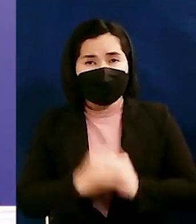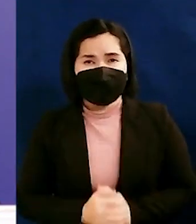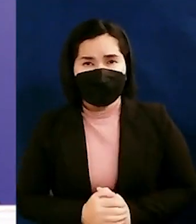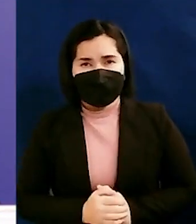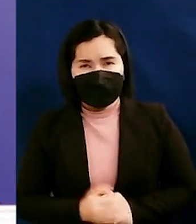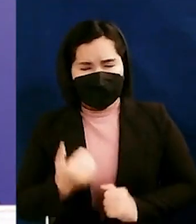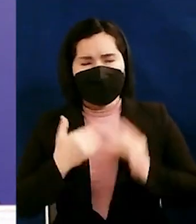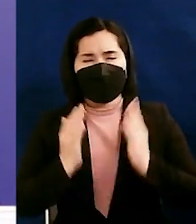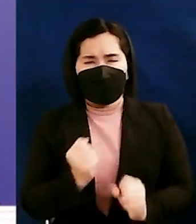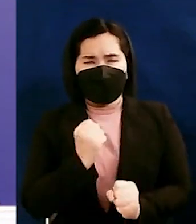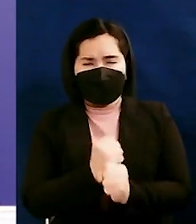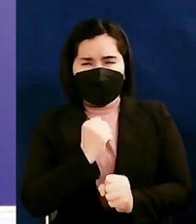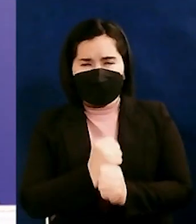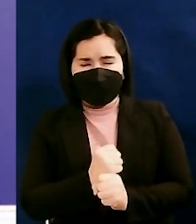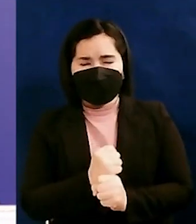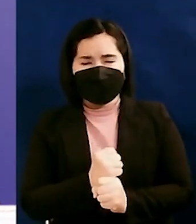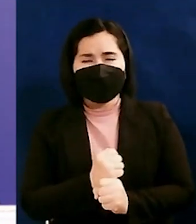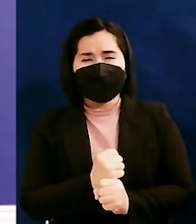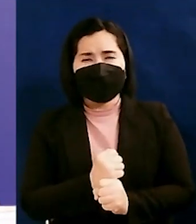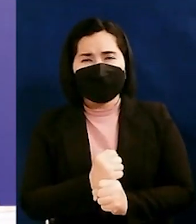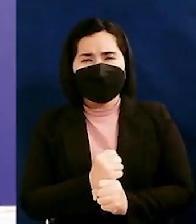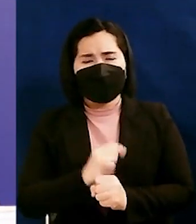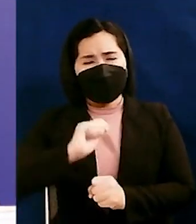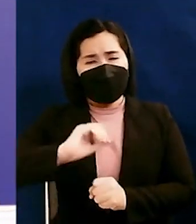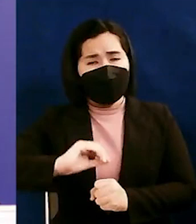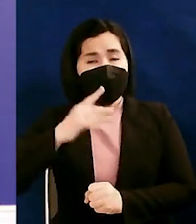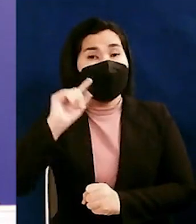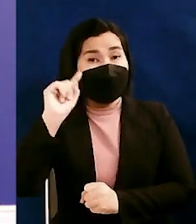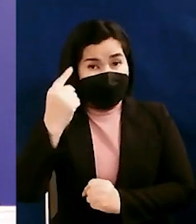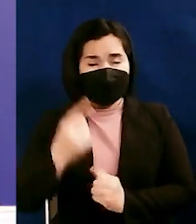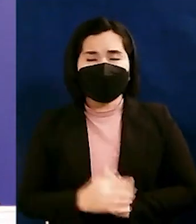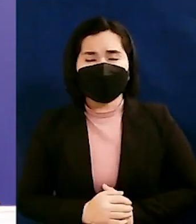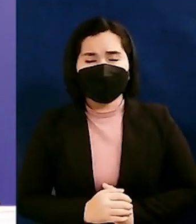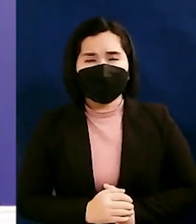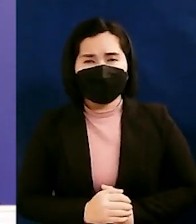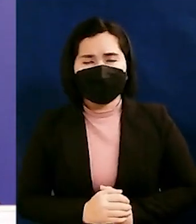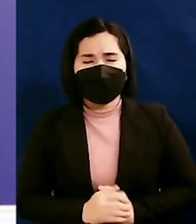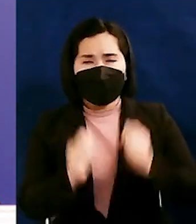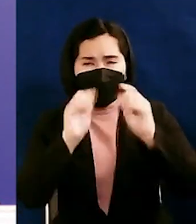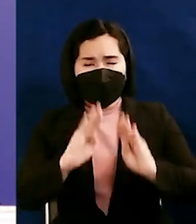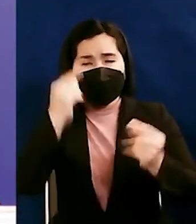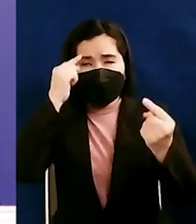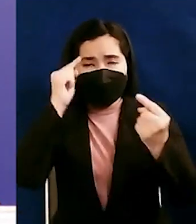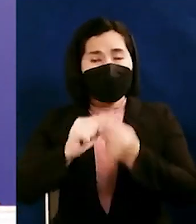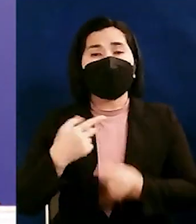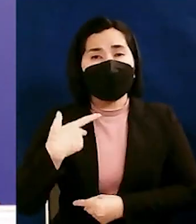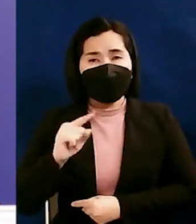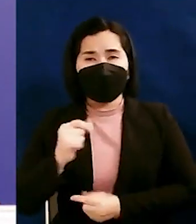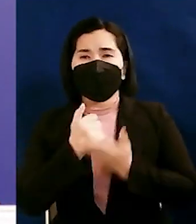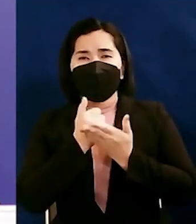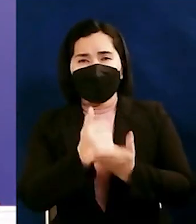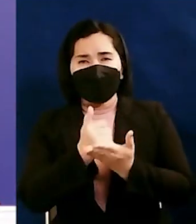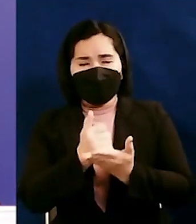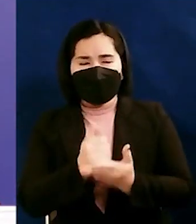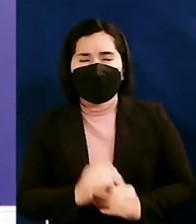ครับได้มีการดำเนินการทำโปรแกรมขึ้นมาใหม่อีกหนึ่งโปรแกรมนะครับเพื่อที่จะอำนวยความสะด